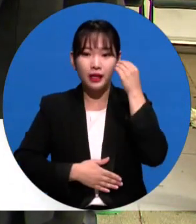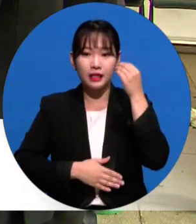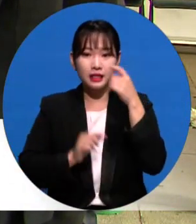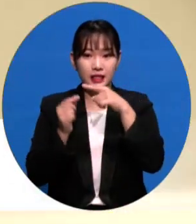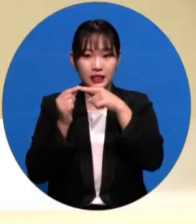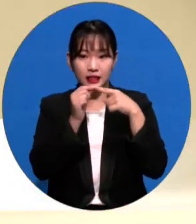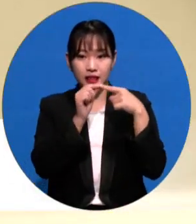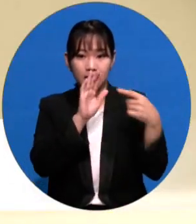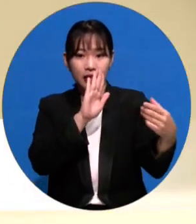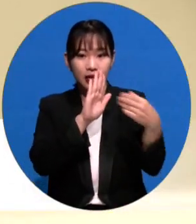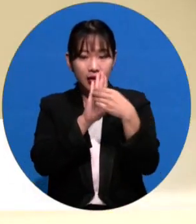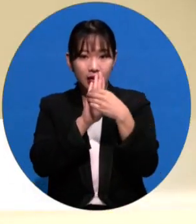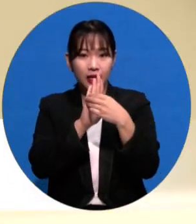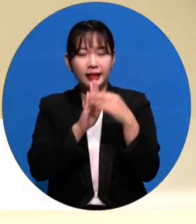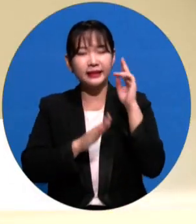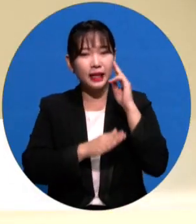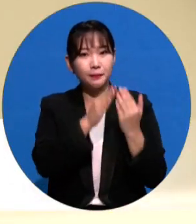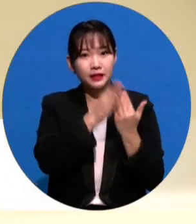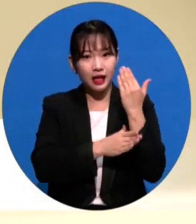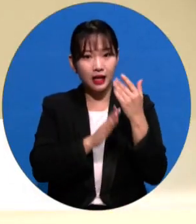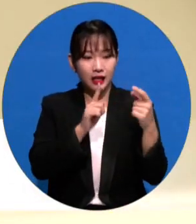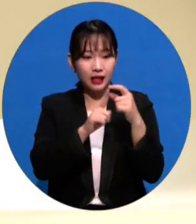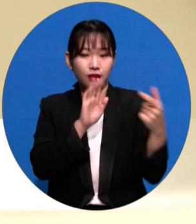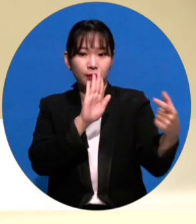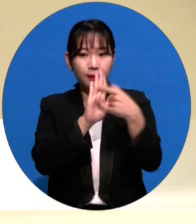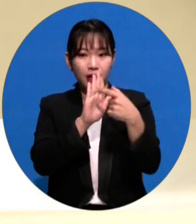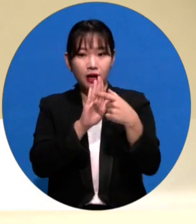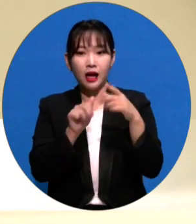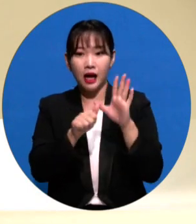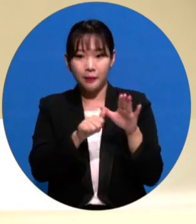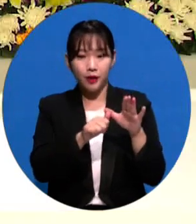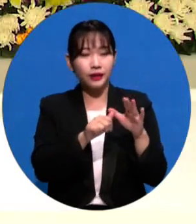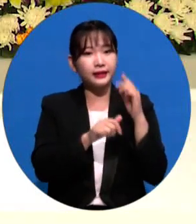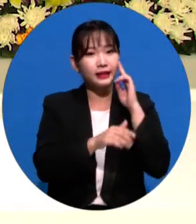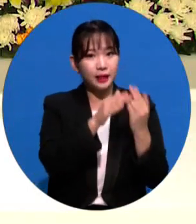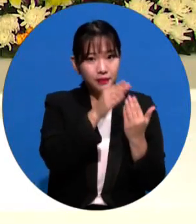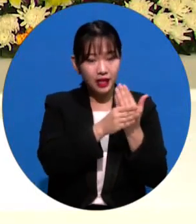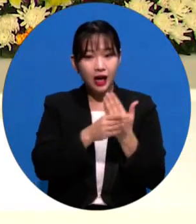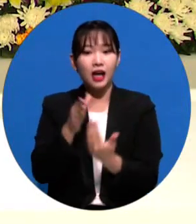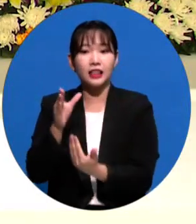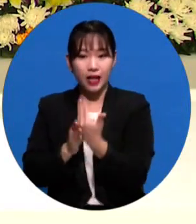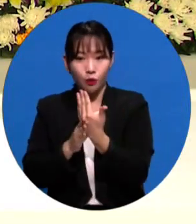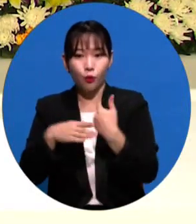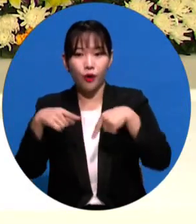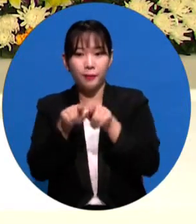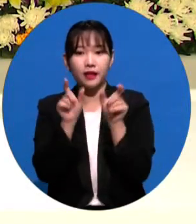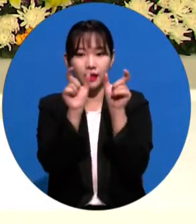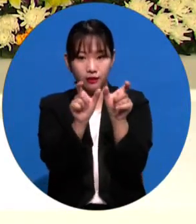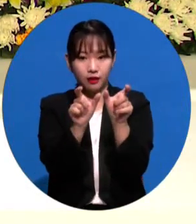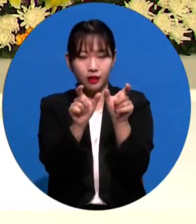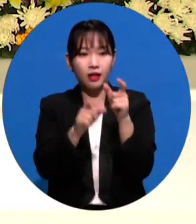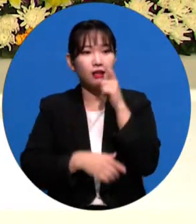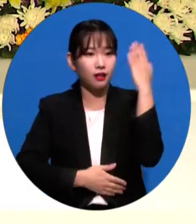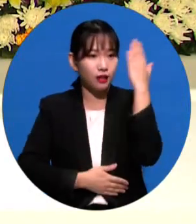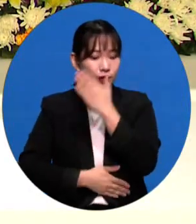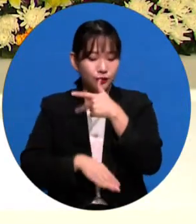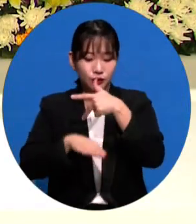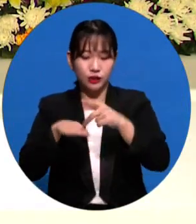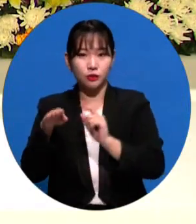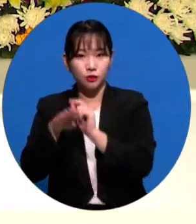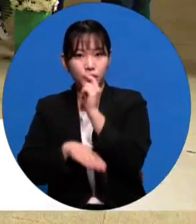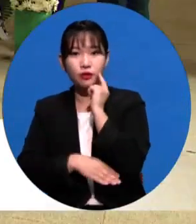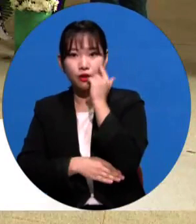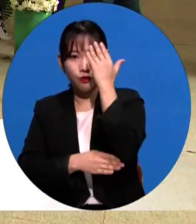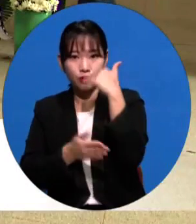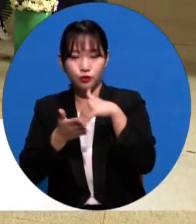추모문에서 참사라는 용어를 쓰고 있으며 한평군은 참사와 사고를 함께 썼습니다. 여수와 진도, 고흥, 영광